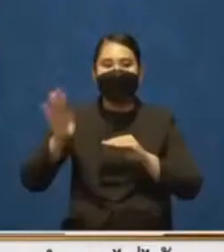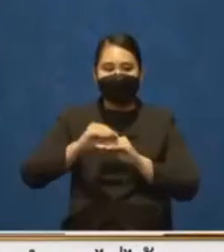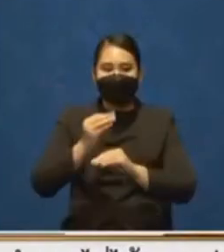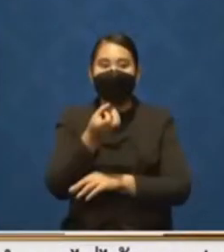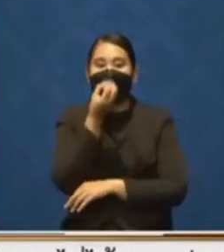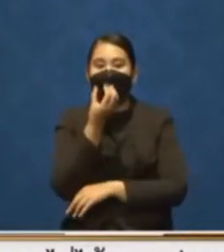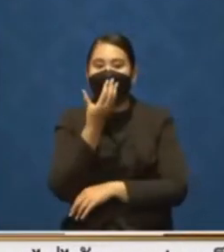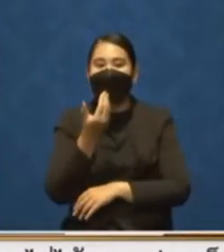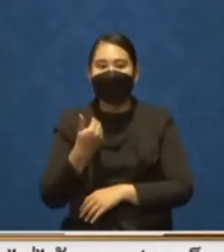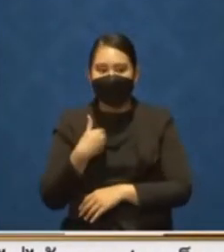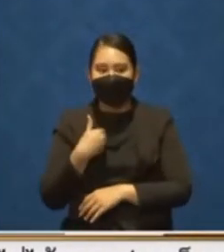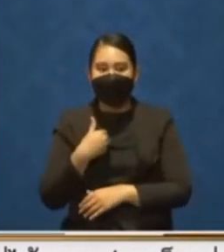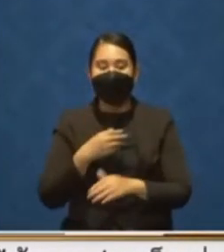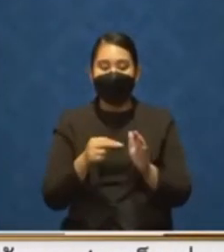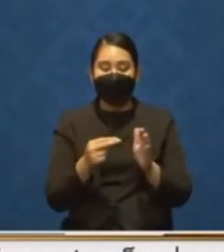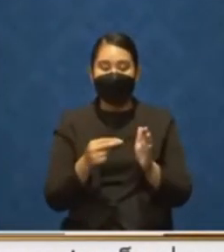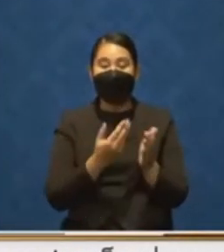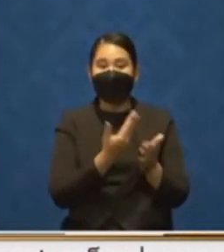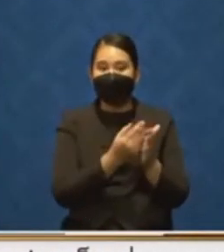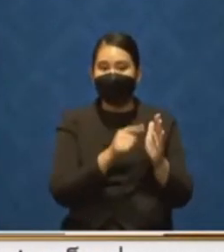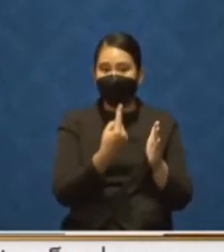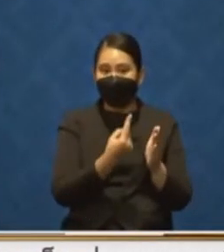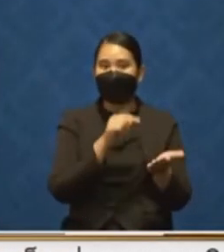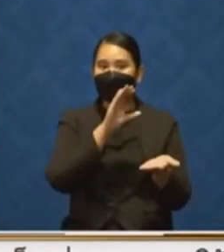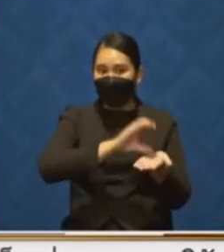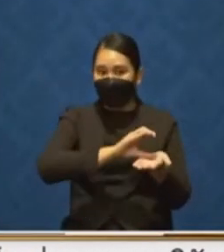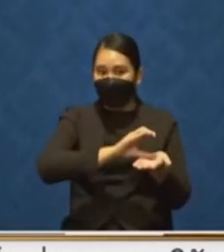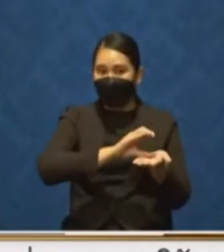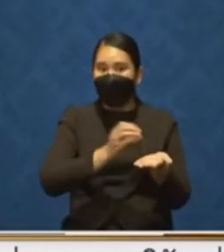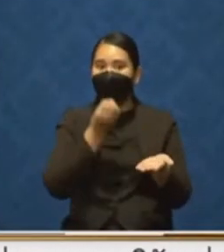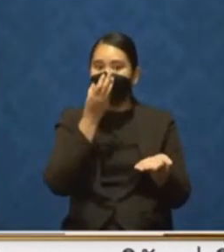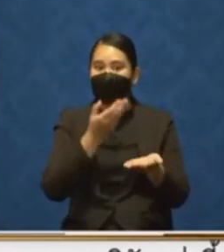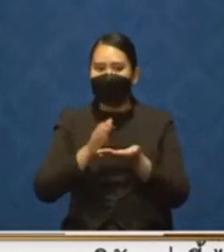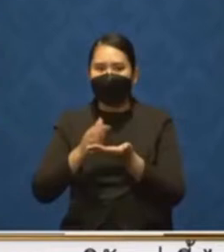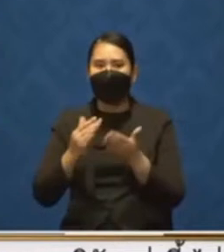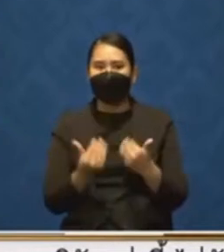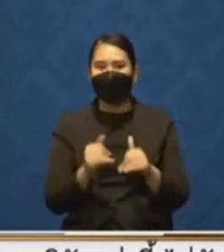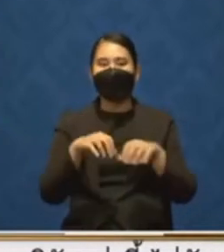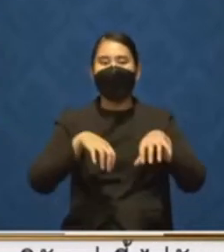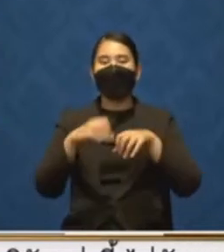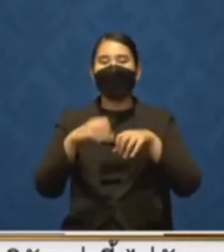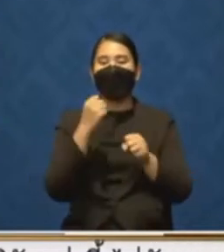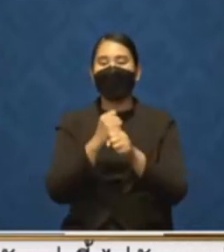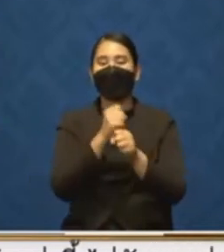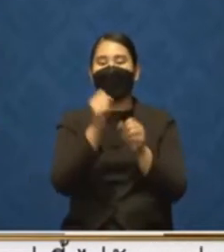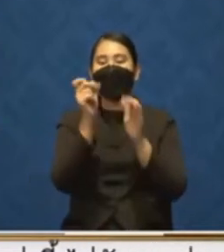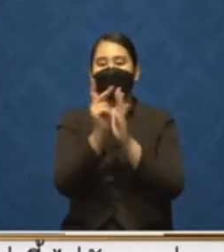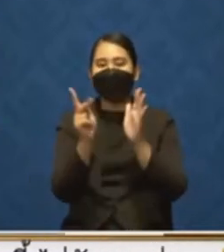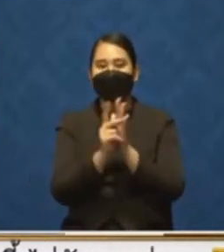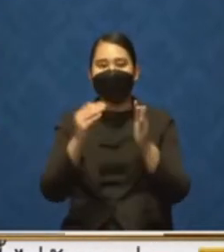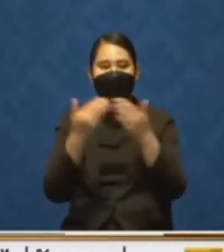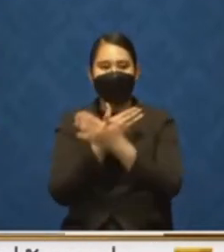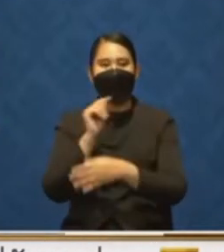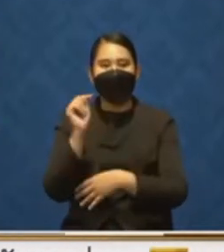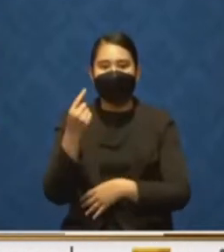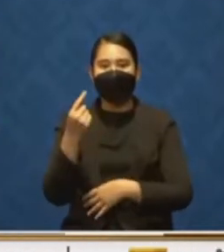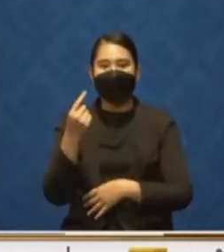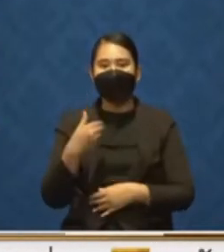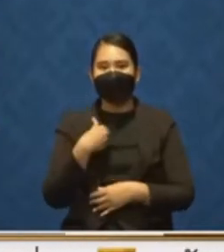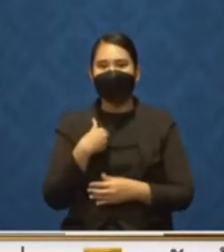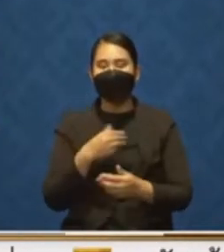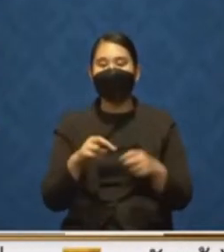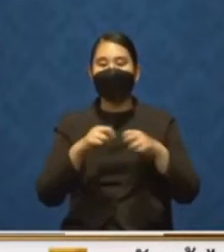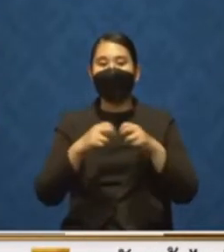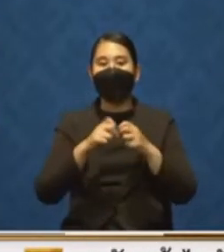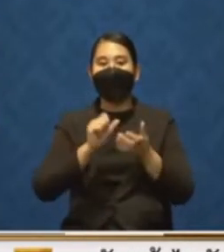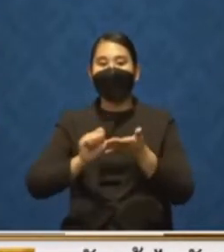หมอนี่กำลังมาจากเงินต้นทั้งหมดวันนี้ผมได้จะทำความหมายเรื่องนี้ให้เปลี่ยนแปลงบอร์ดสายการคิดดอกเบี้ยในประเทศไทยเป็นการแก้ไขมัน